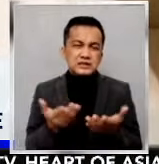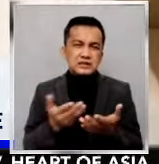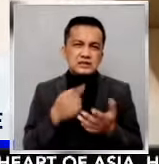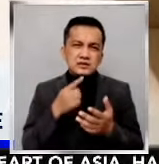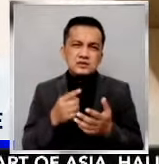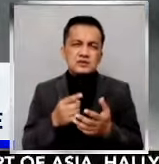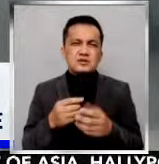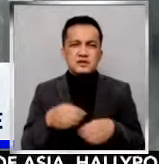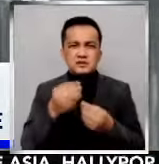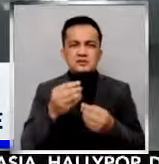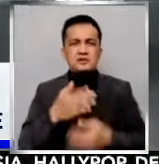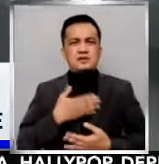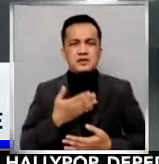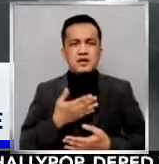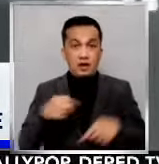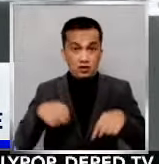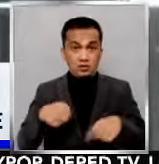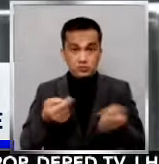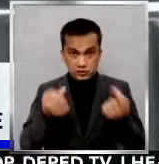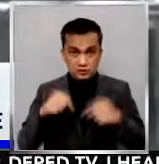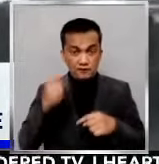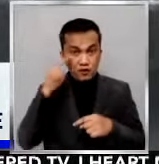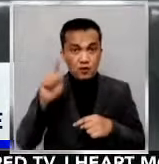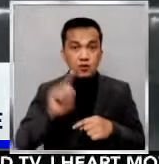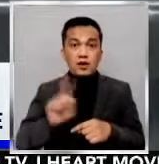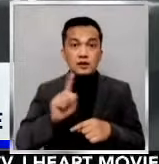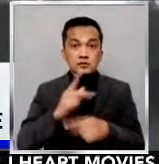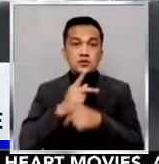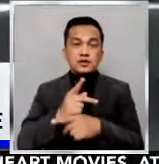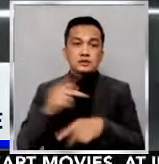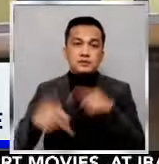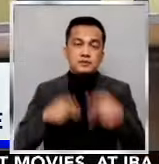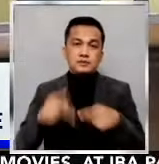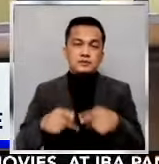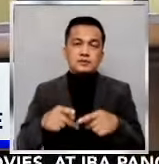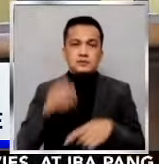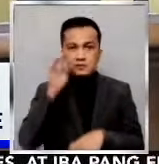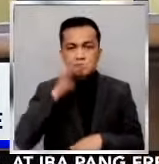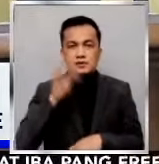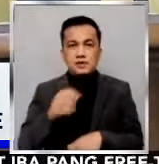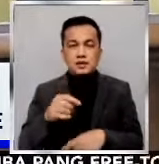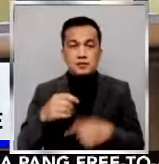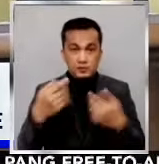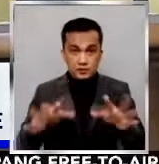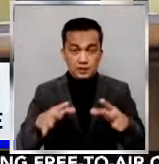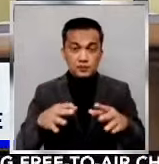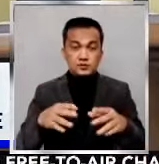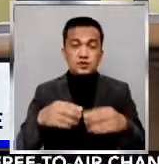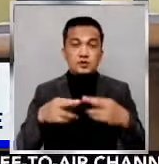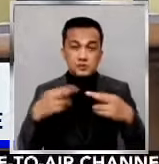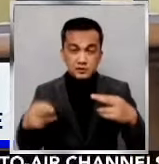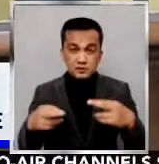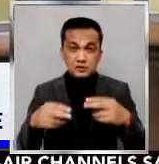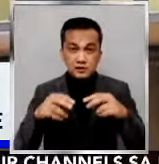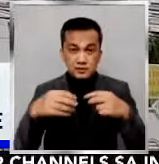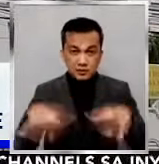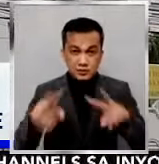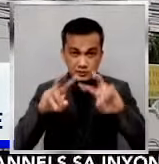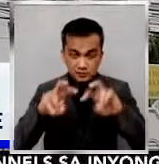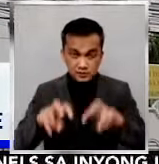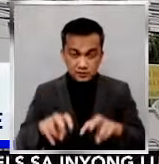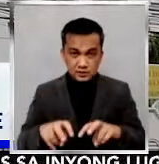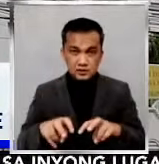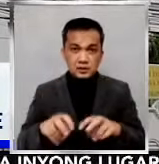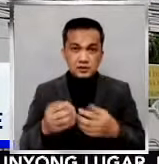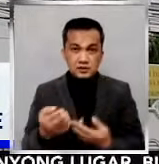the Filipino people. Sakaling matapos ang imbestigasyon ng Senate Blue Ribbon Committee at may irekomenda itong kasuhan, ang problema, sabi ni Gordon,